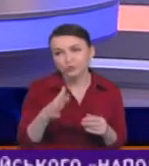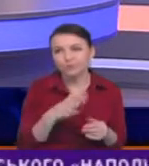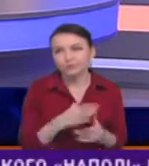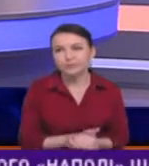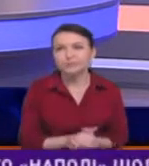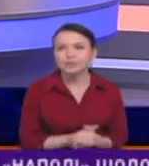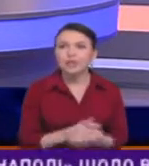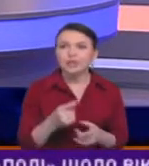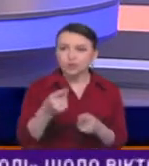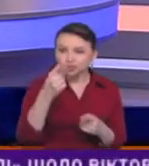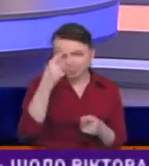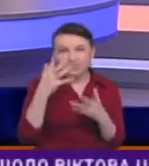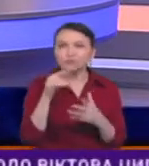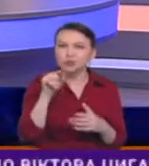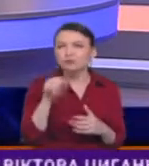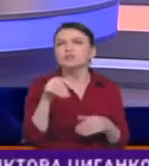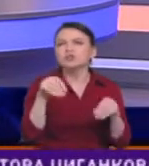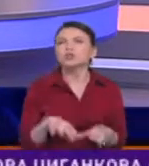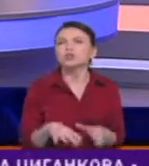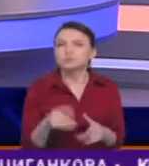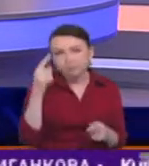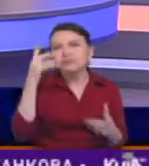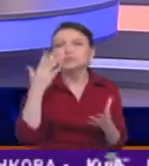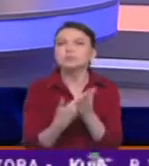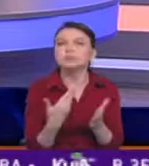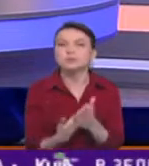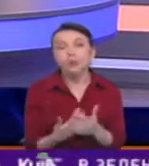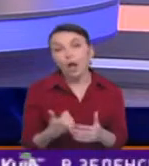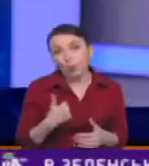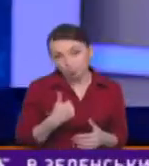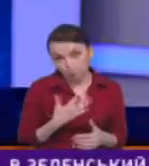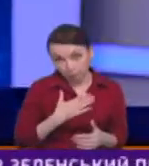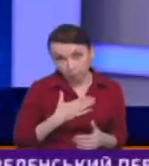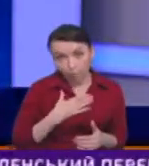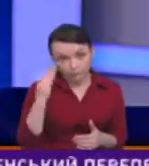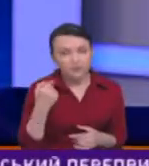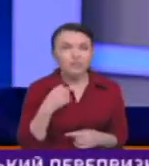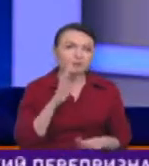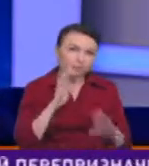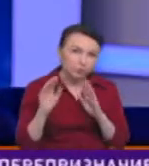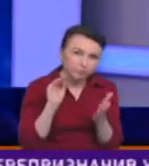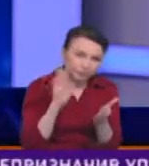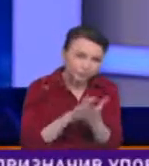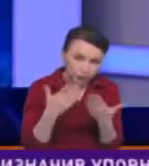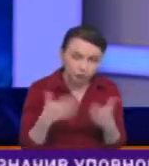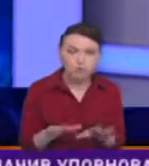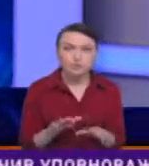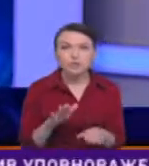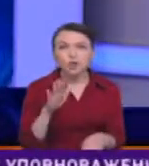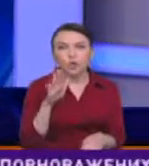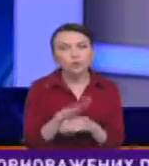ви один приймаєте це рішення. З моєї точки зору, я це сказав, говорив і на Фейсбуці, і во всіх каналах, і прочі, указ